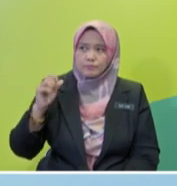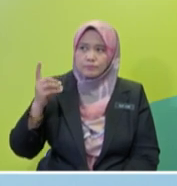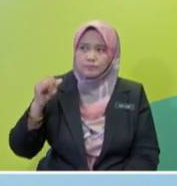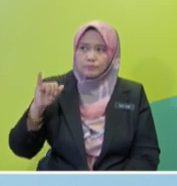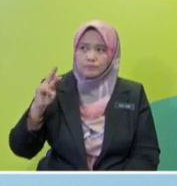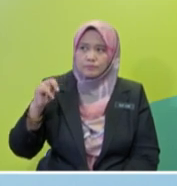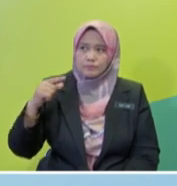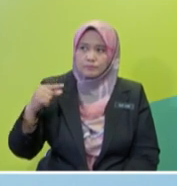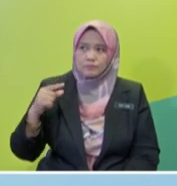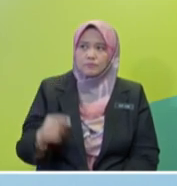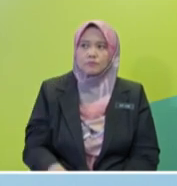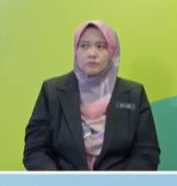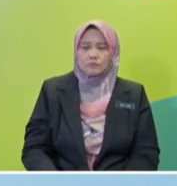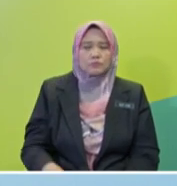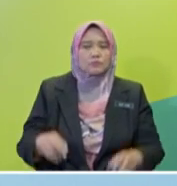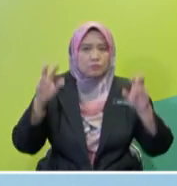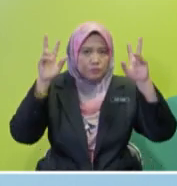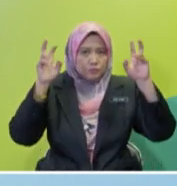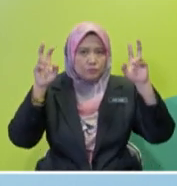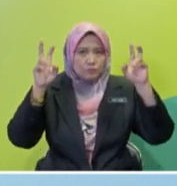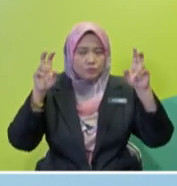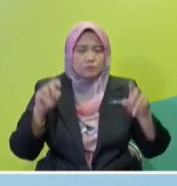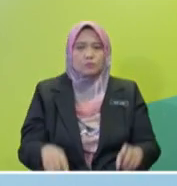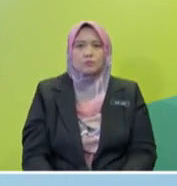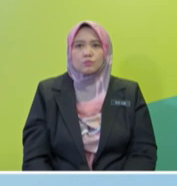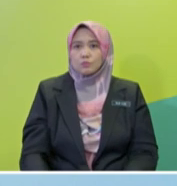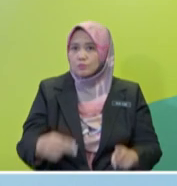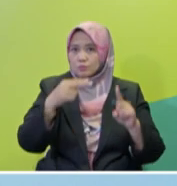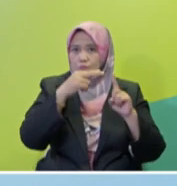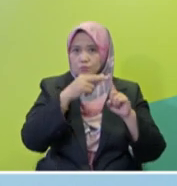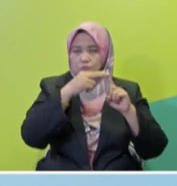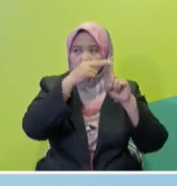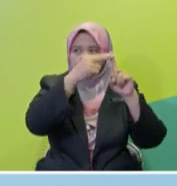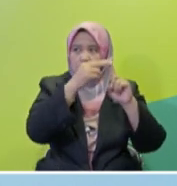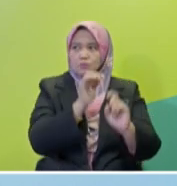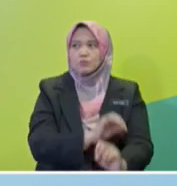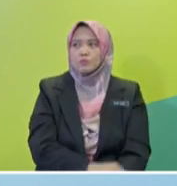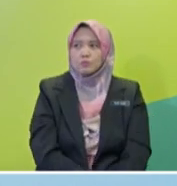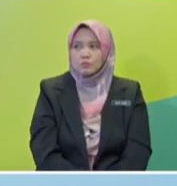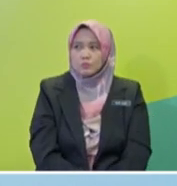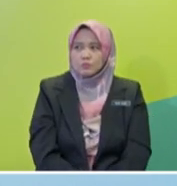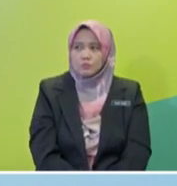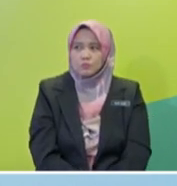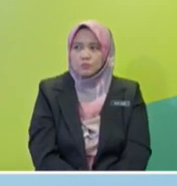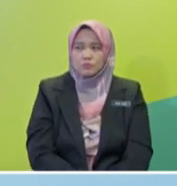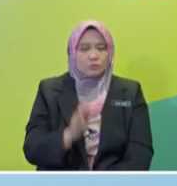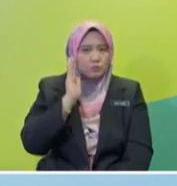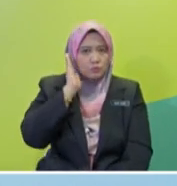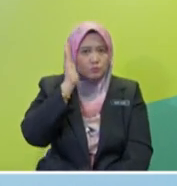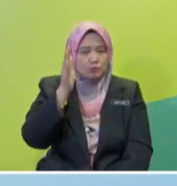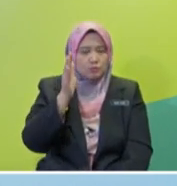diikuti dengan heading yang kedua dan seterusnya yang pertama ini akan memaparkan